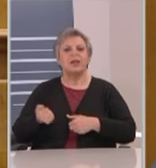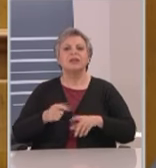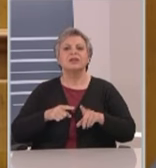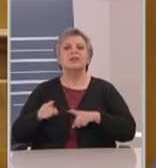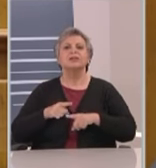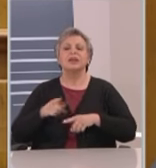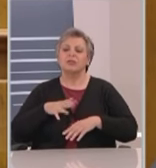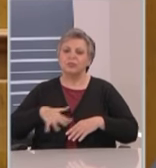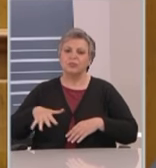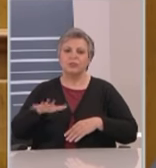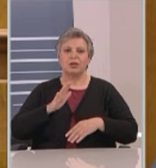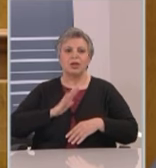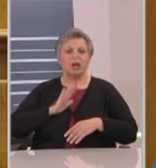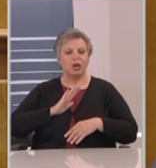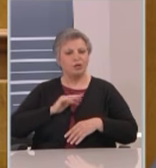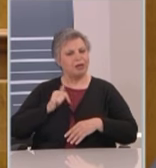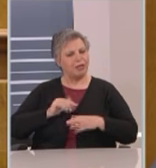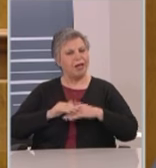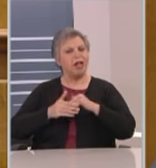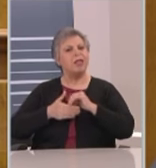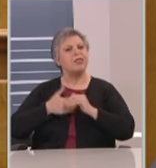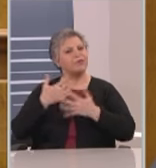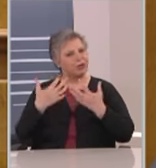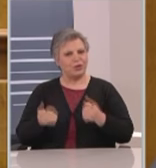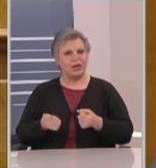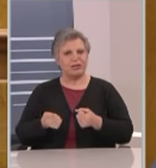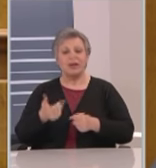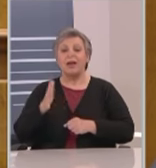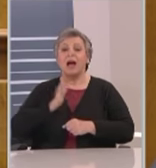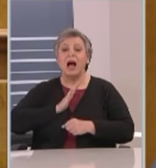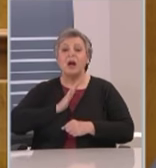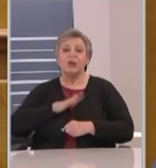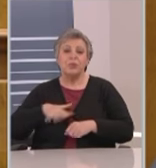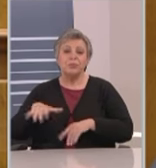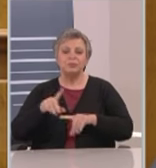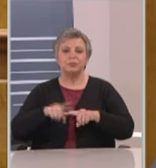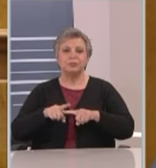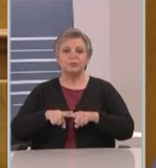συζήτηση θα διεξαχθεί με ιδιαίτερο ενδιαφέρον και θα την παρακολουθήσει και ο κόσμος με πολύ μεγάλο ενδιαφέρον.